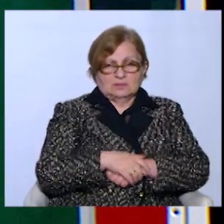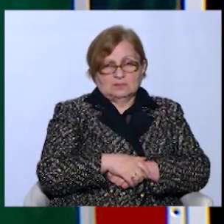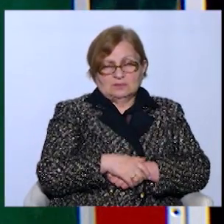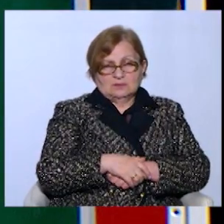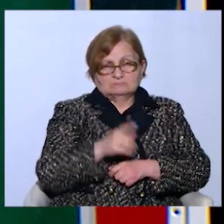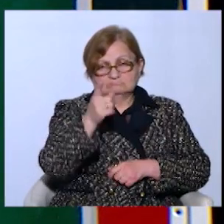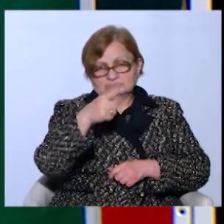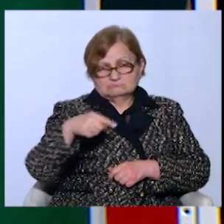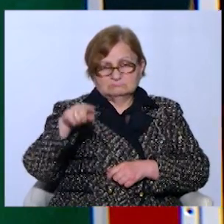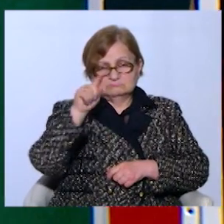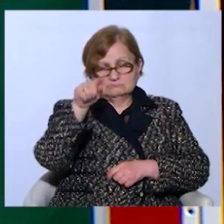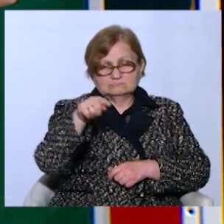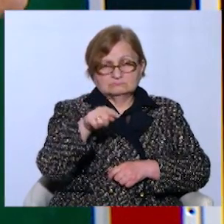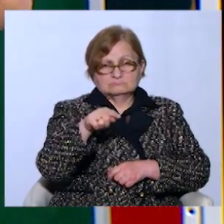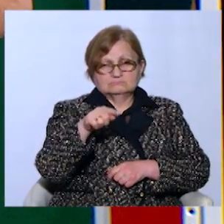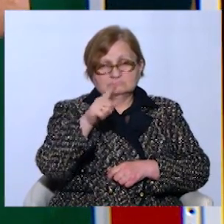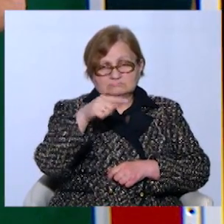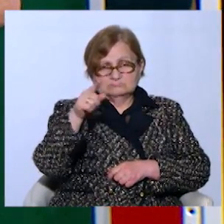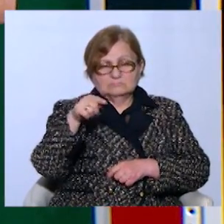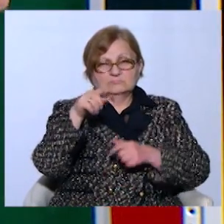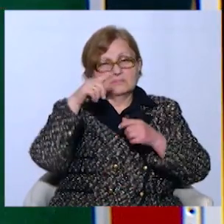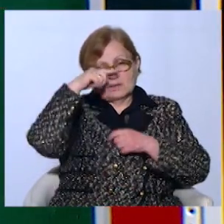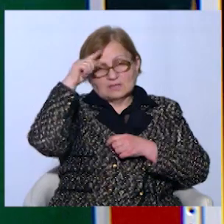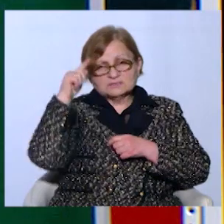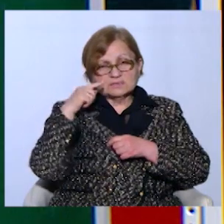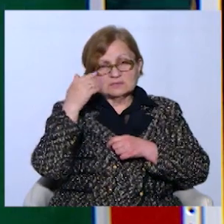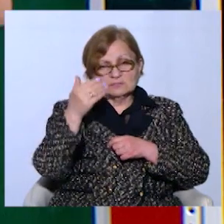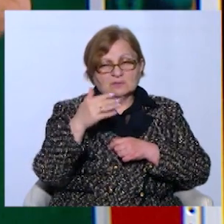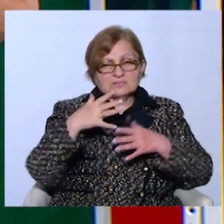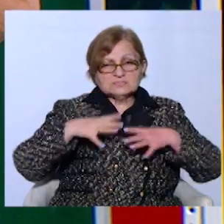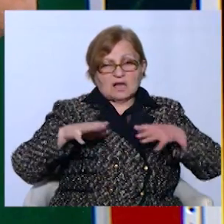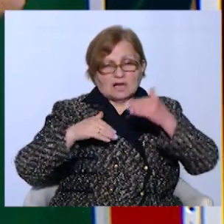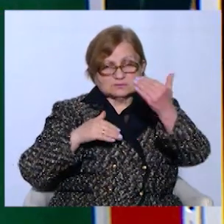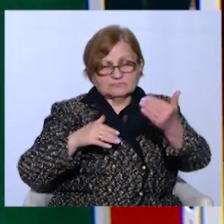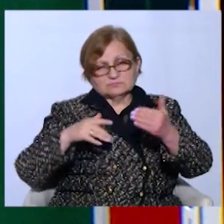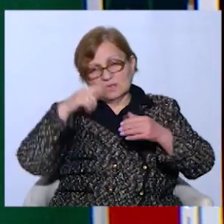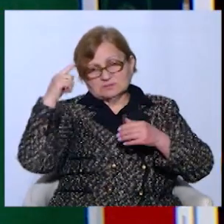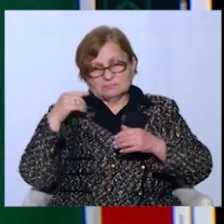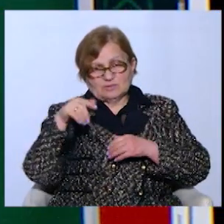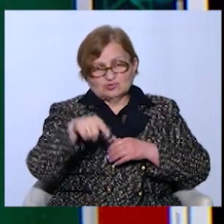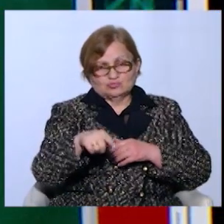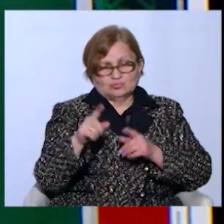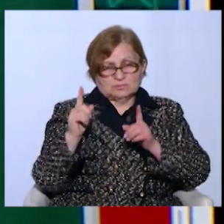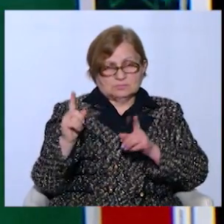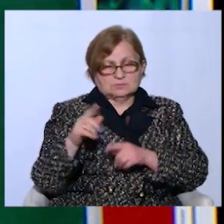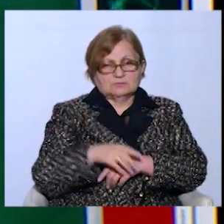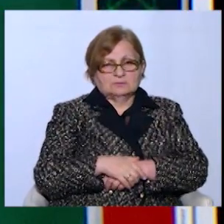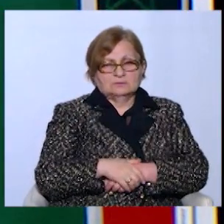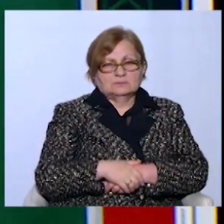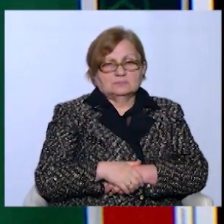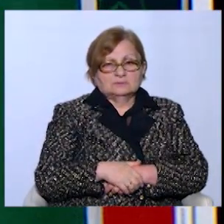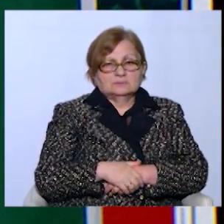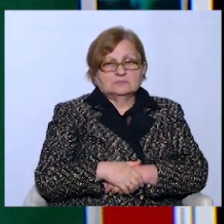აქ შევხედოთ საერთო საზღვარი საქართველოსა და აზერბაიჯანს შორის. ახლა